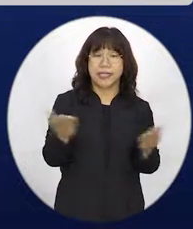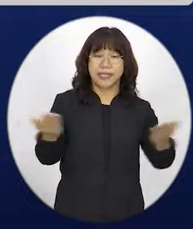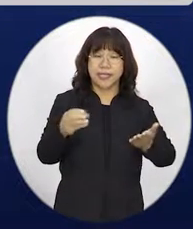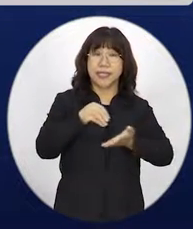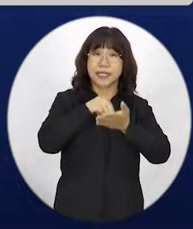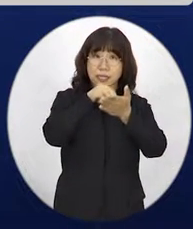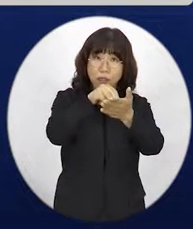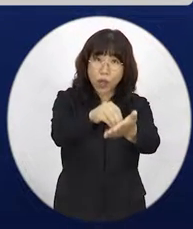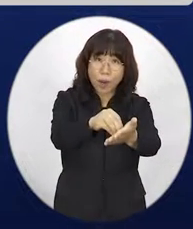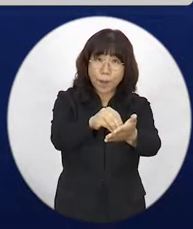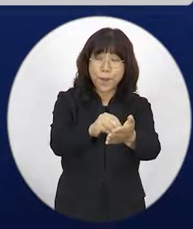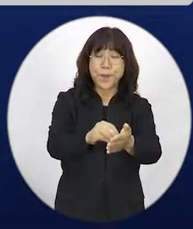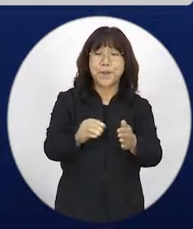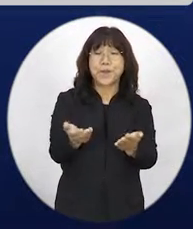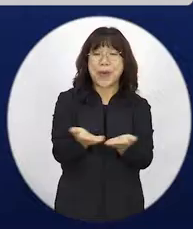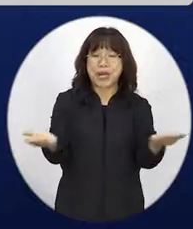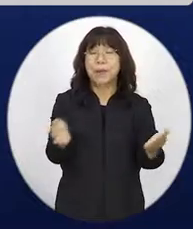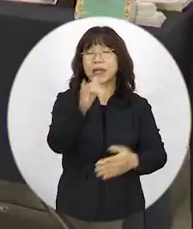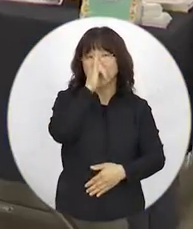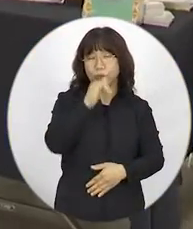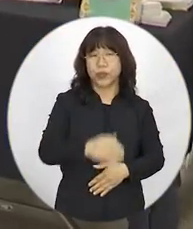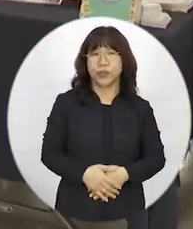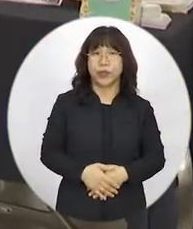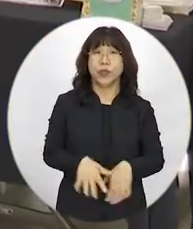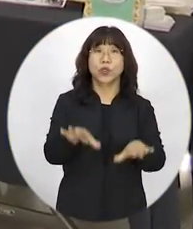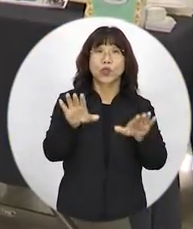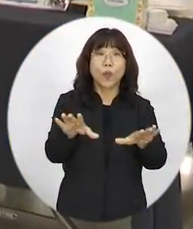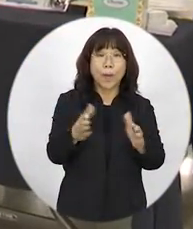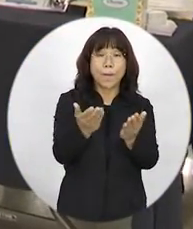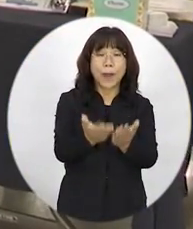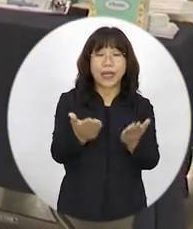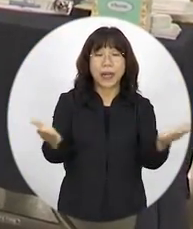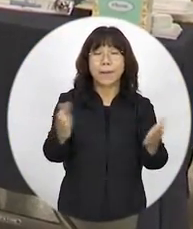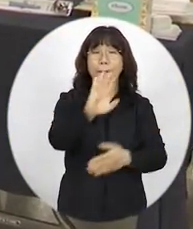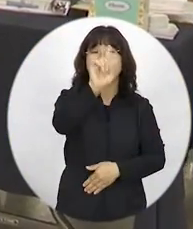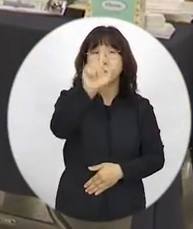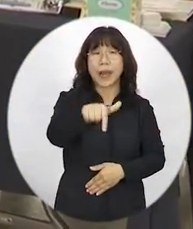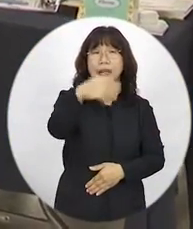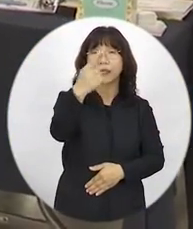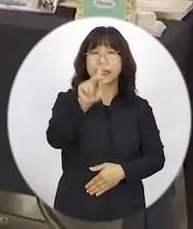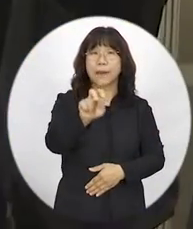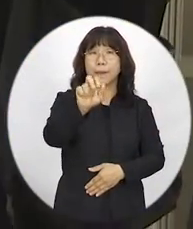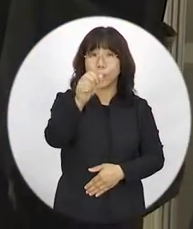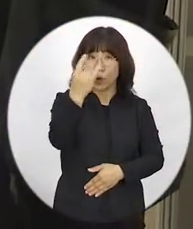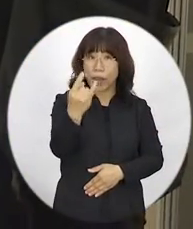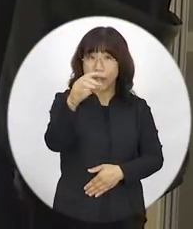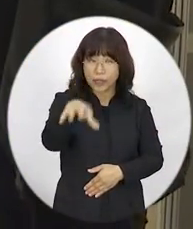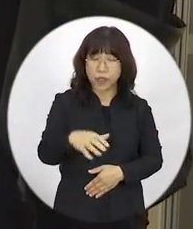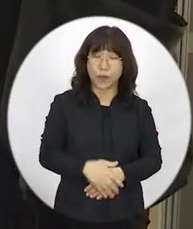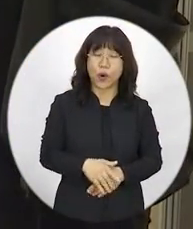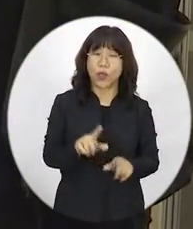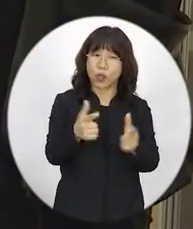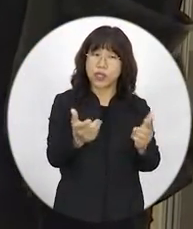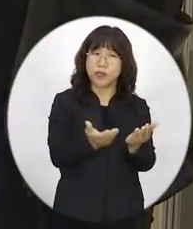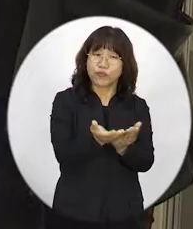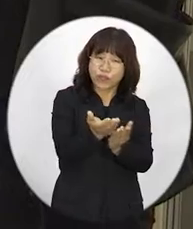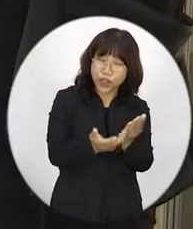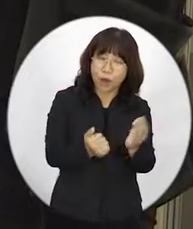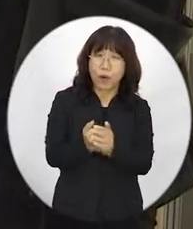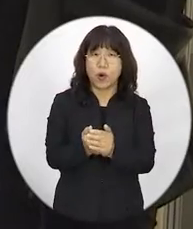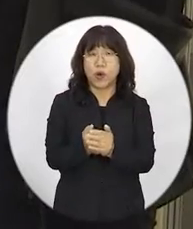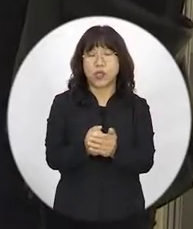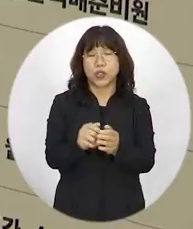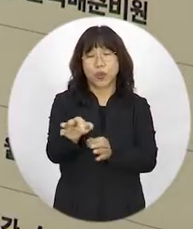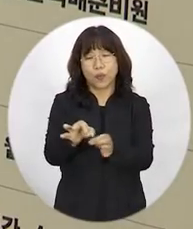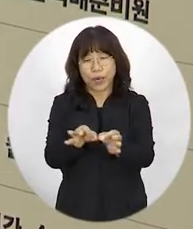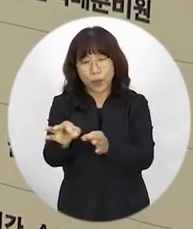박람회가 성황리에 개최됐습니다 이번 취업박람회 에서는 종합 쇼핑몰 무역업 서비스업 등 지역